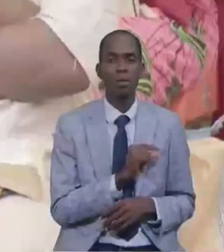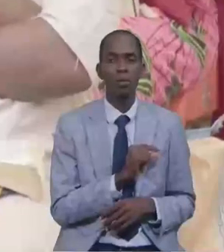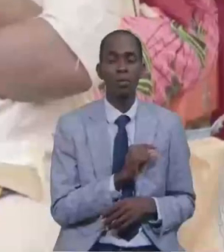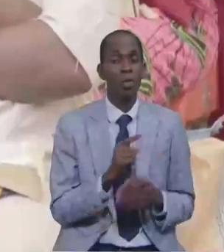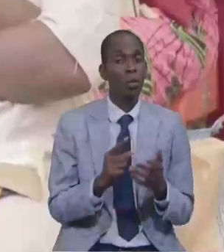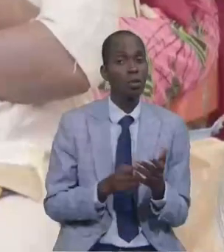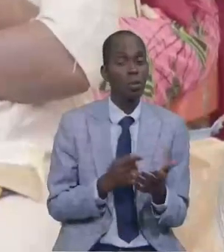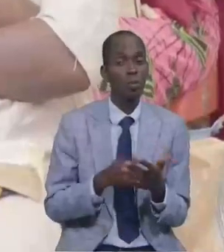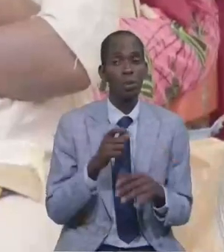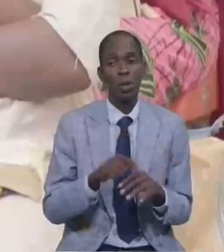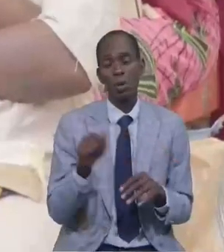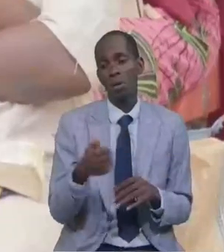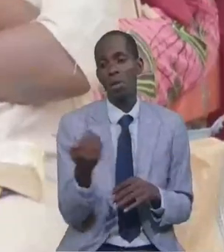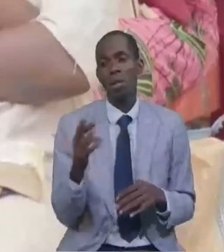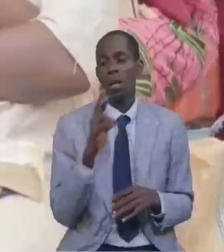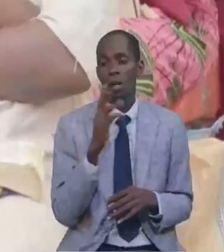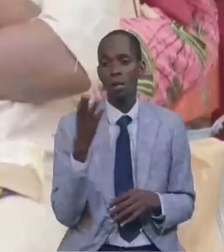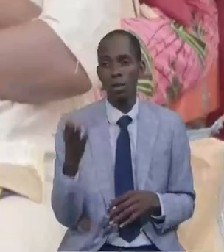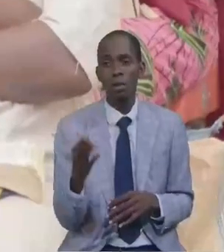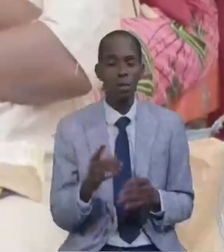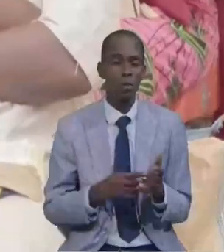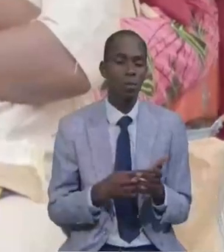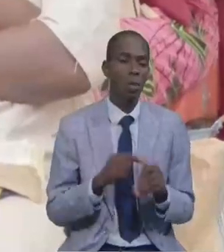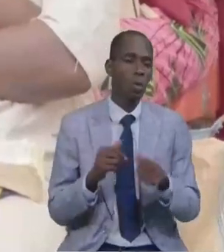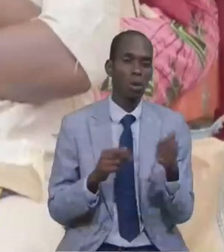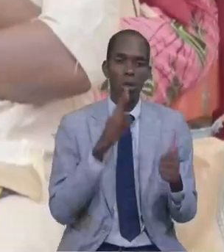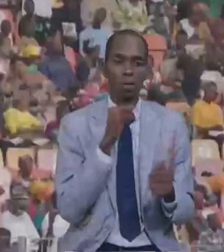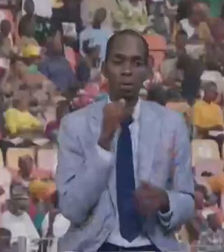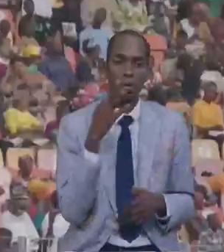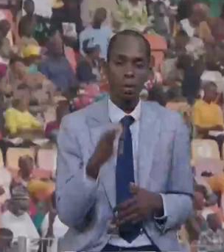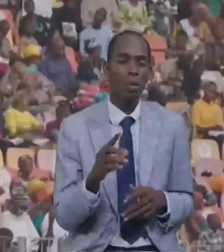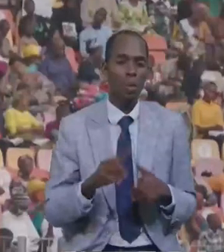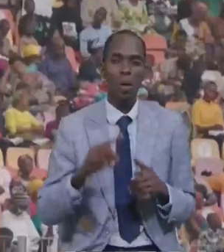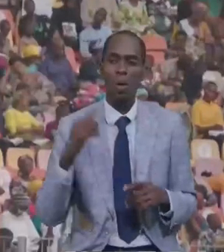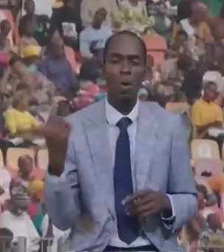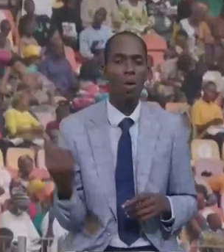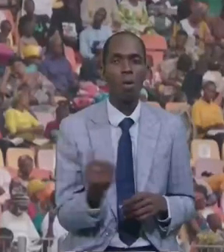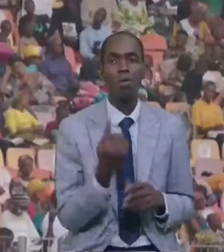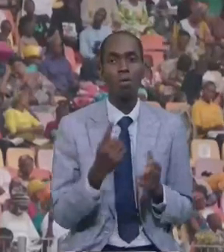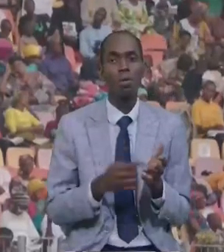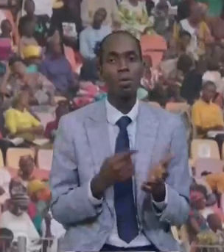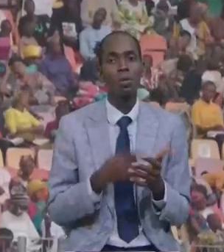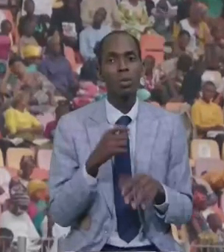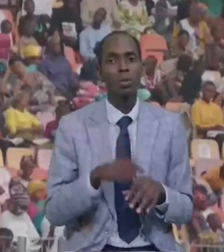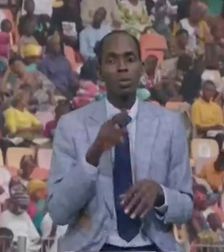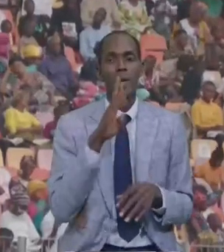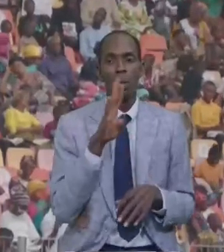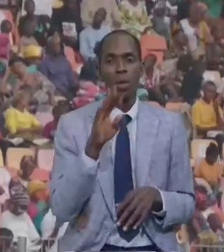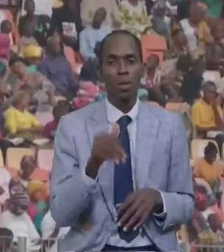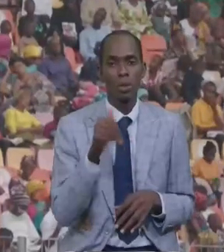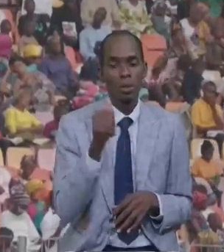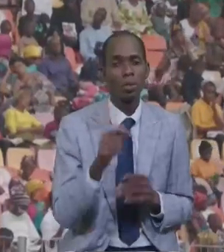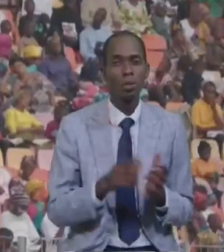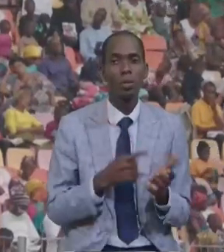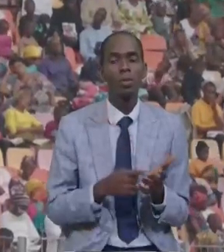constamment, parfois tu es tout seul, parfois il y a des gens qui sont avec toi, constamment, en privé